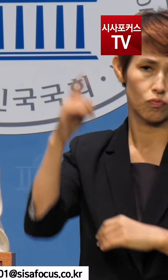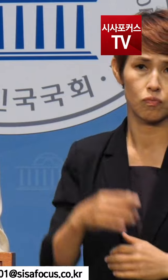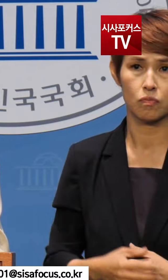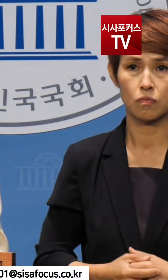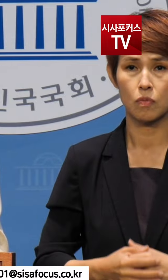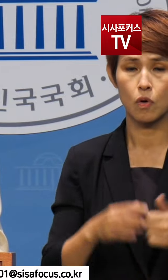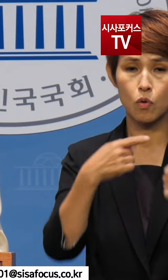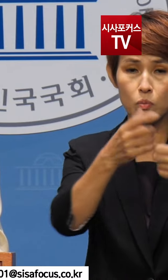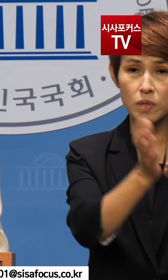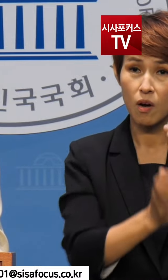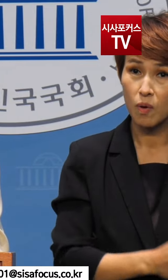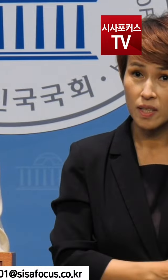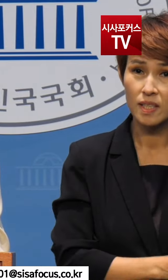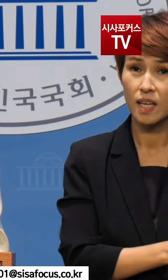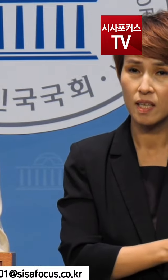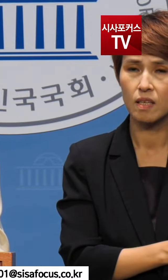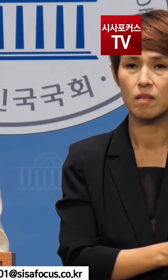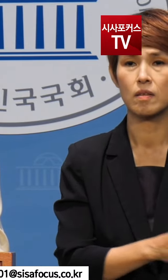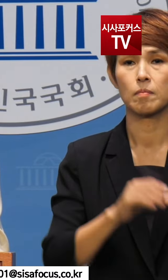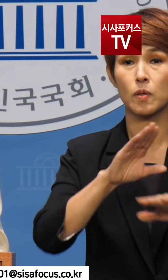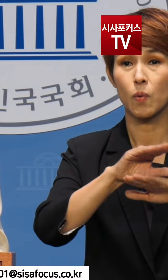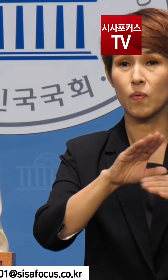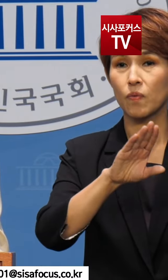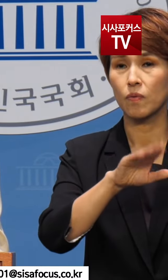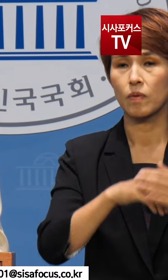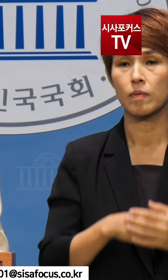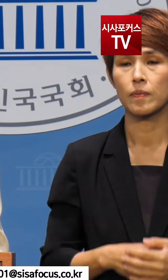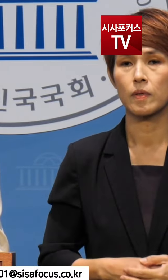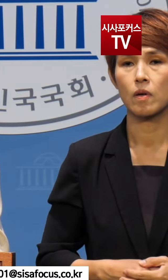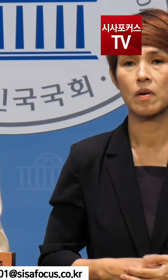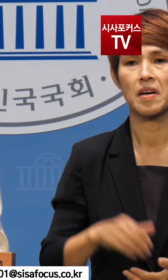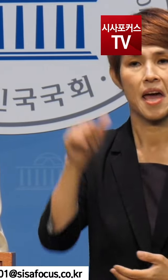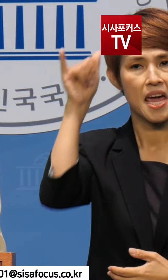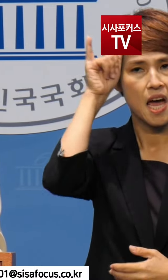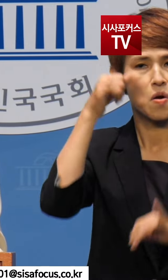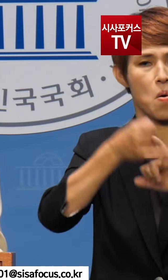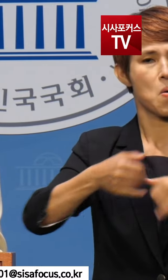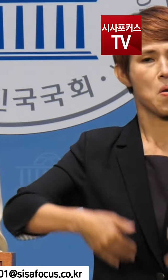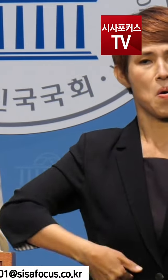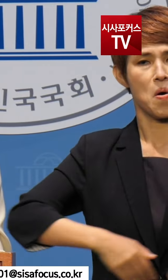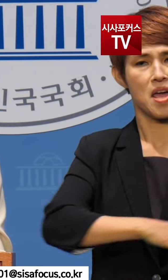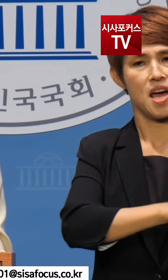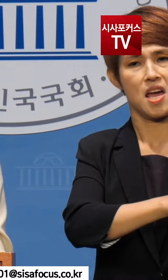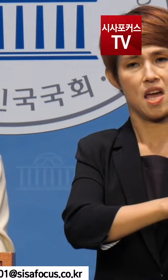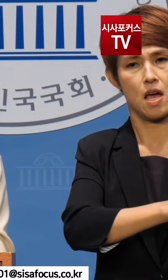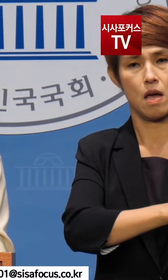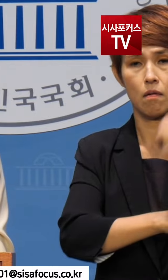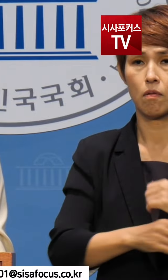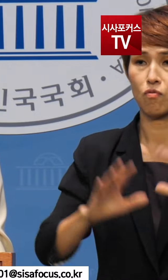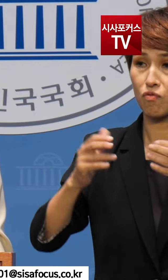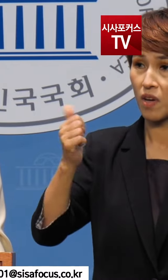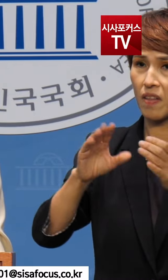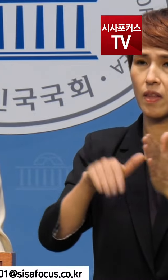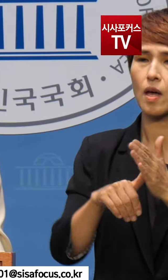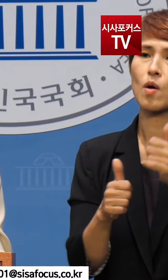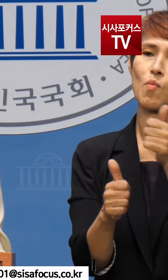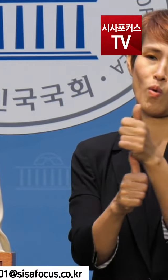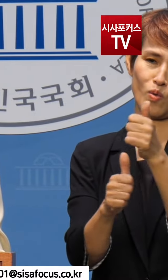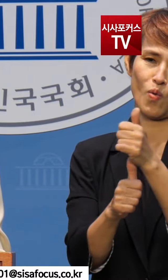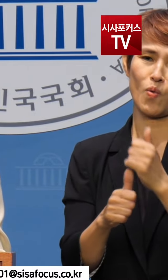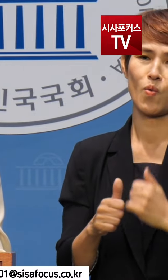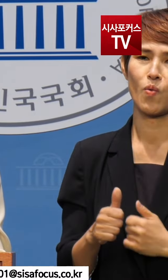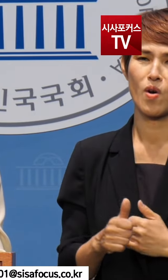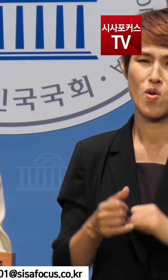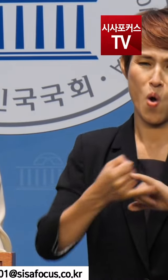그런데 교육부 장관은 한 방송에서 AI 디지털 교과서가 필수 과정이라고 하더니 얼마 전 국회에서는 보조도구라고 그